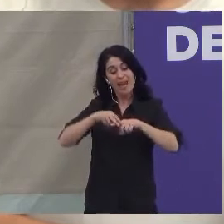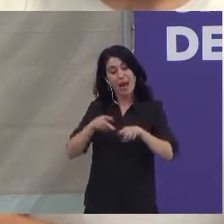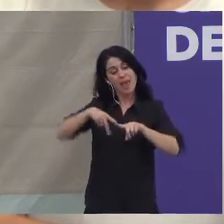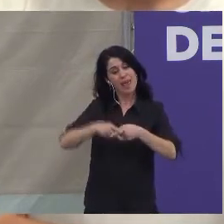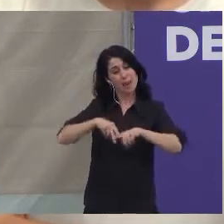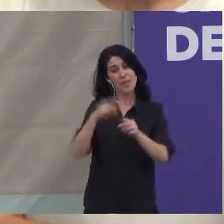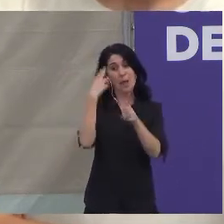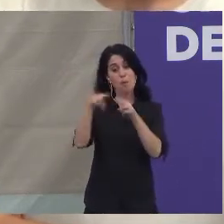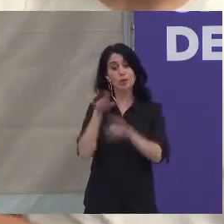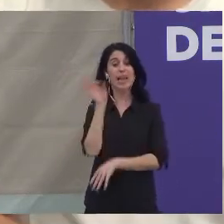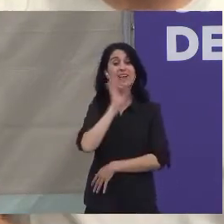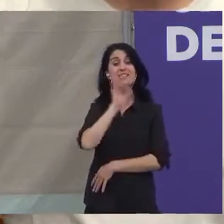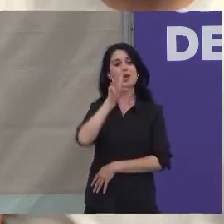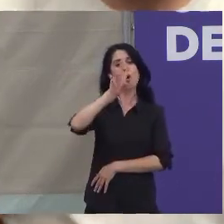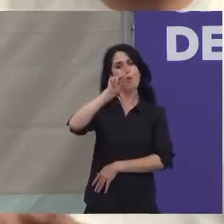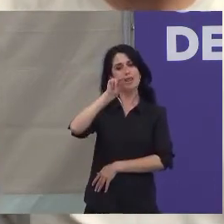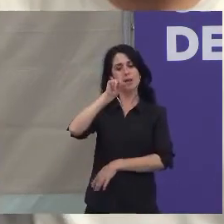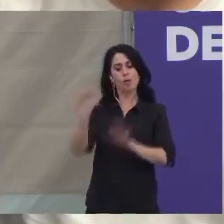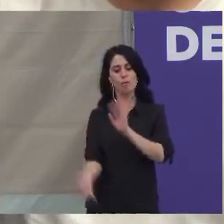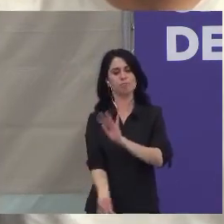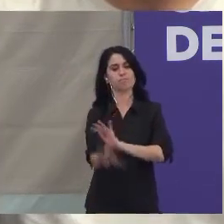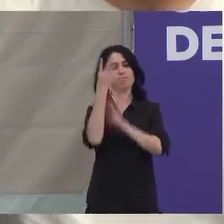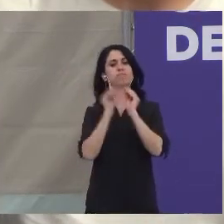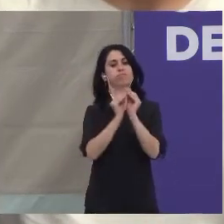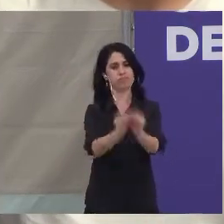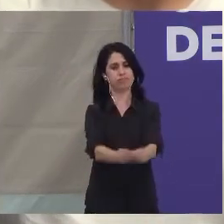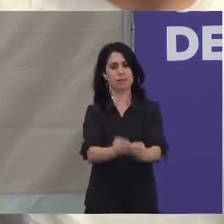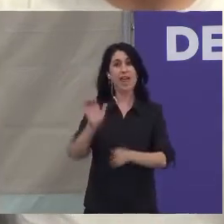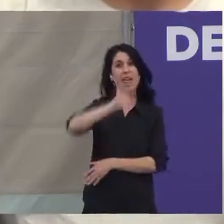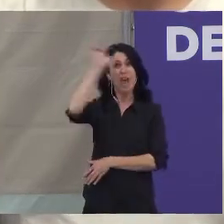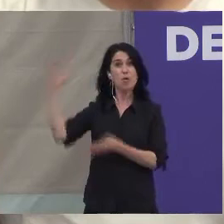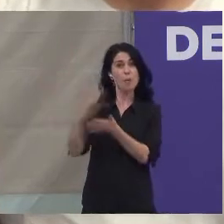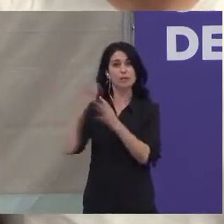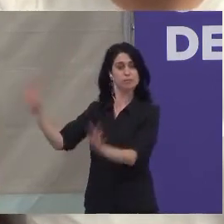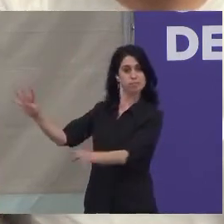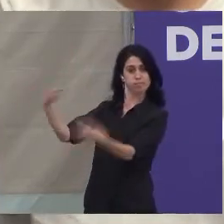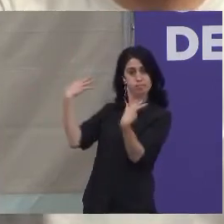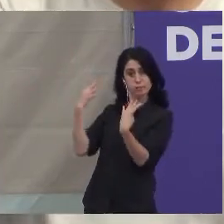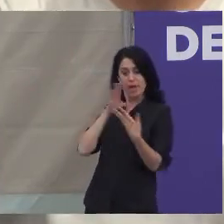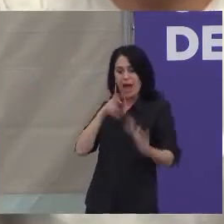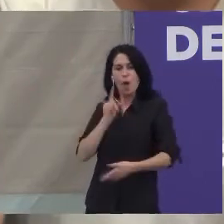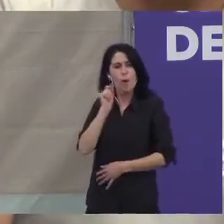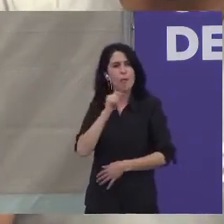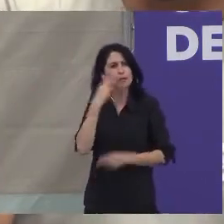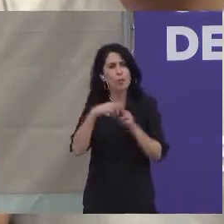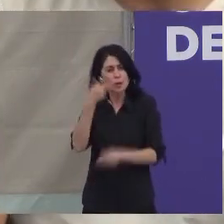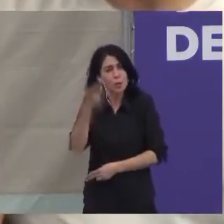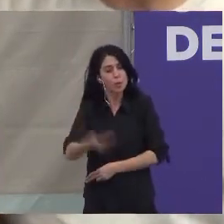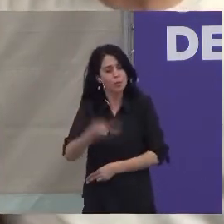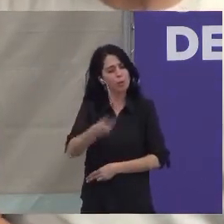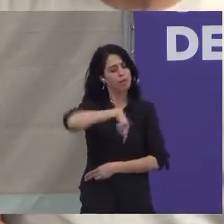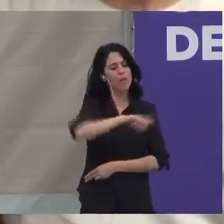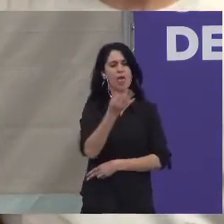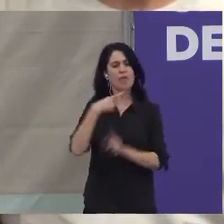XXI. Està tota Europa mirant-nos. Hem d'estar a l'alçada històrica del moment polític. Així